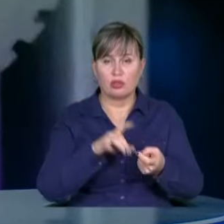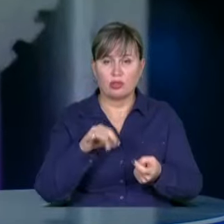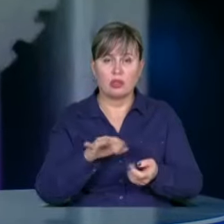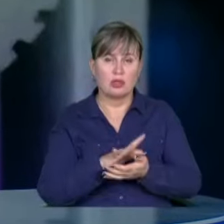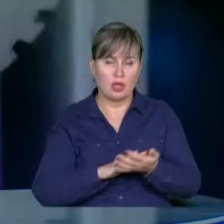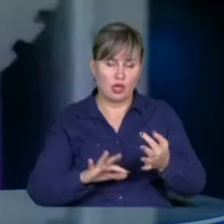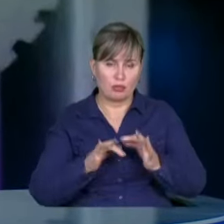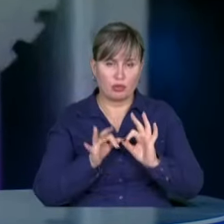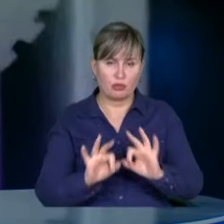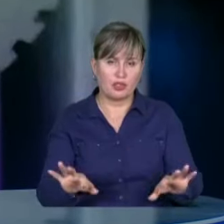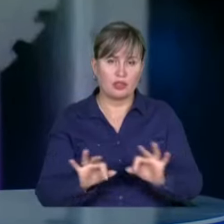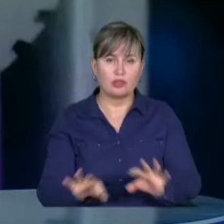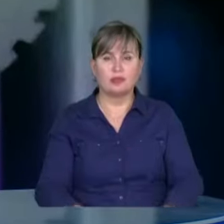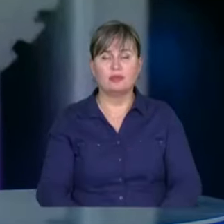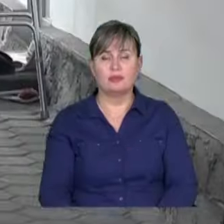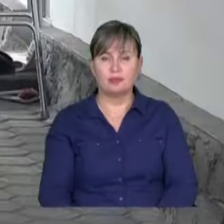проблеме разбиралась Аделя Вжаркенова.